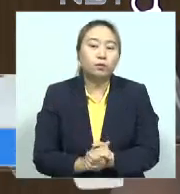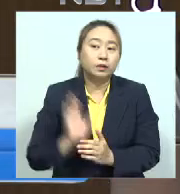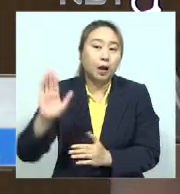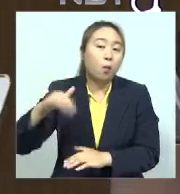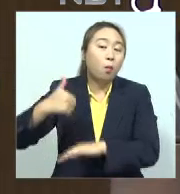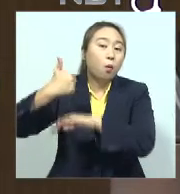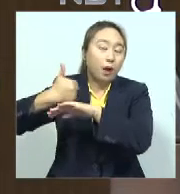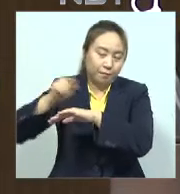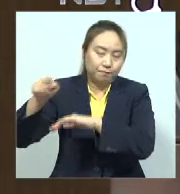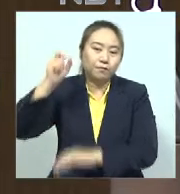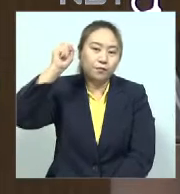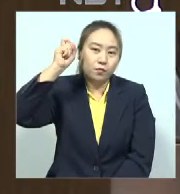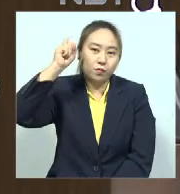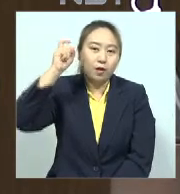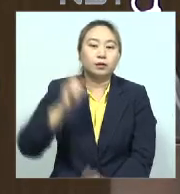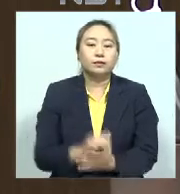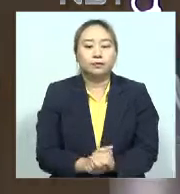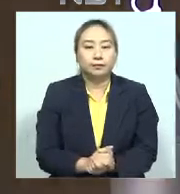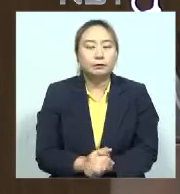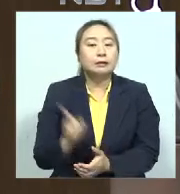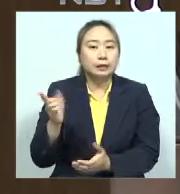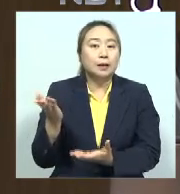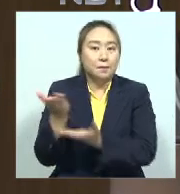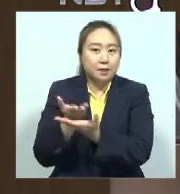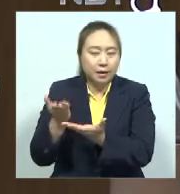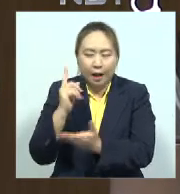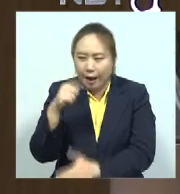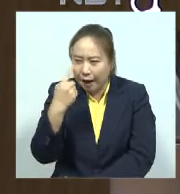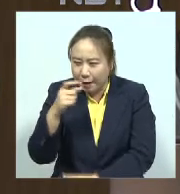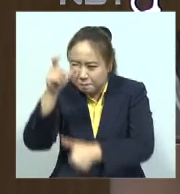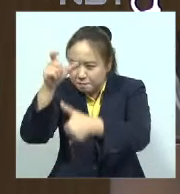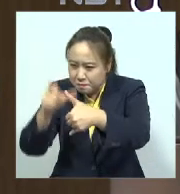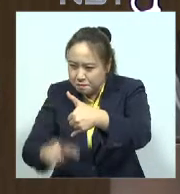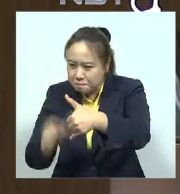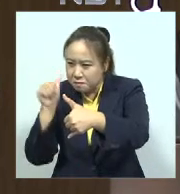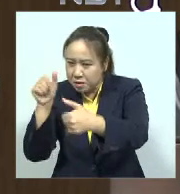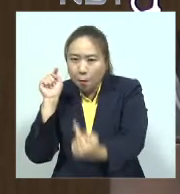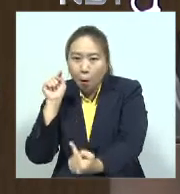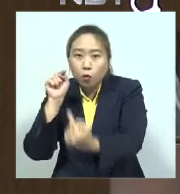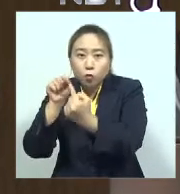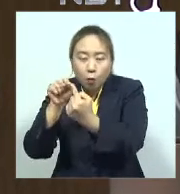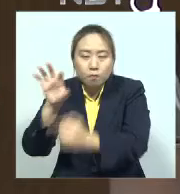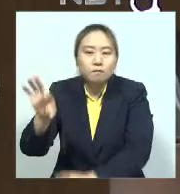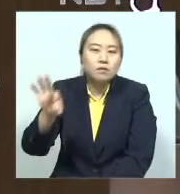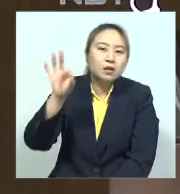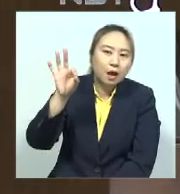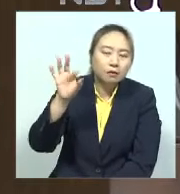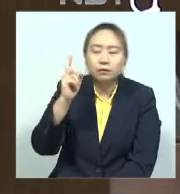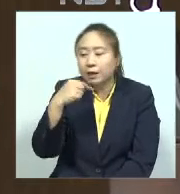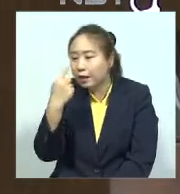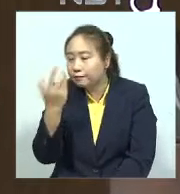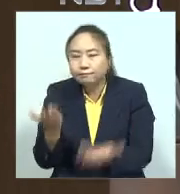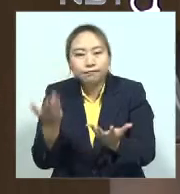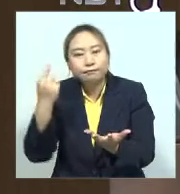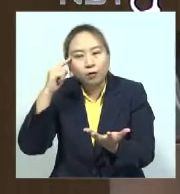ใหญ่ท่านก็เข้าใจก็คือท่านจะพิจารณาคนที่เหมาะสมอาจจะไม่ใช่ใครคนใดคนหนึ่งเพียงแต่ว่าจะ